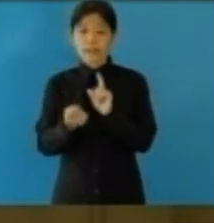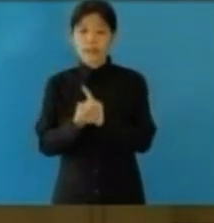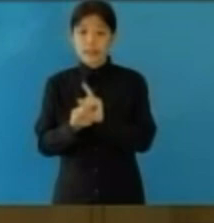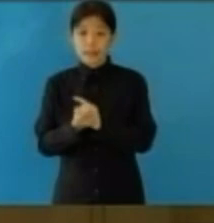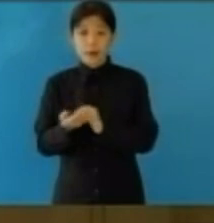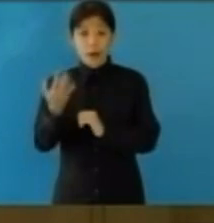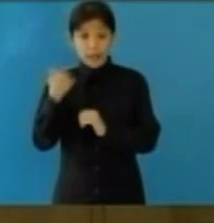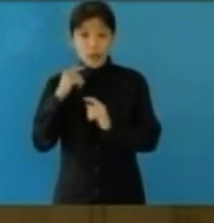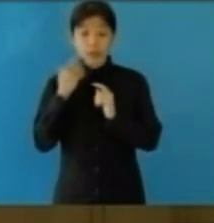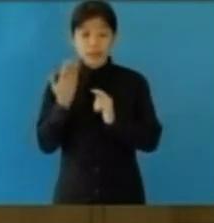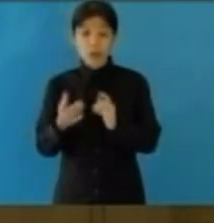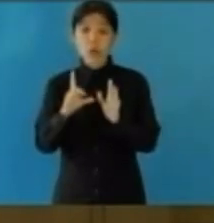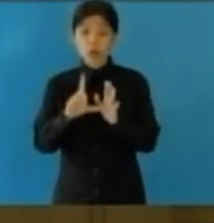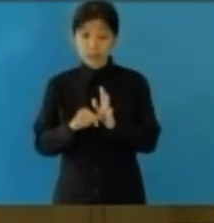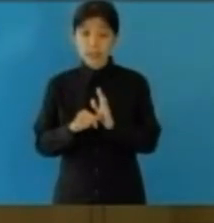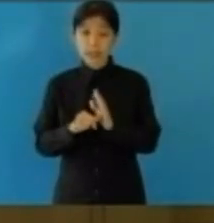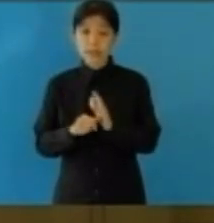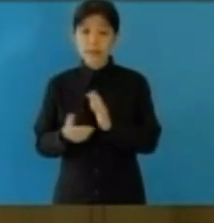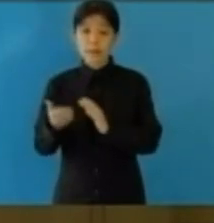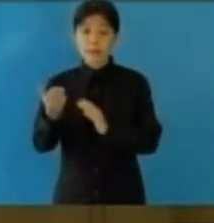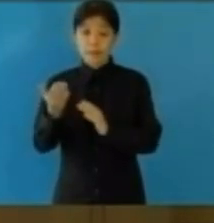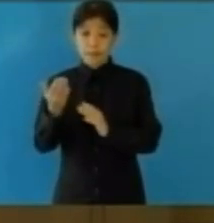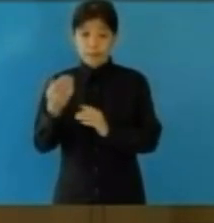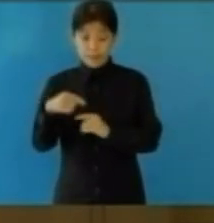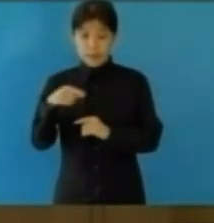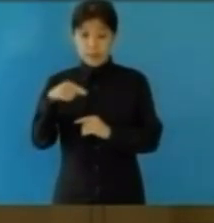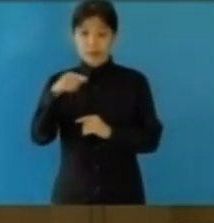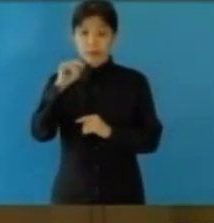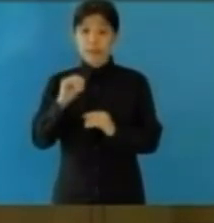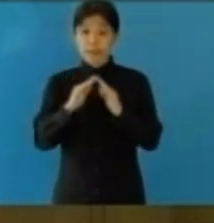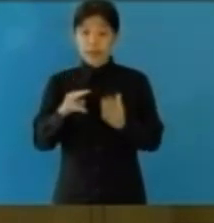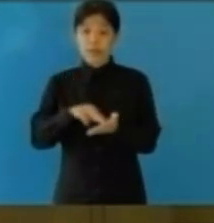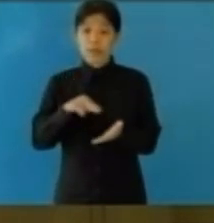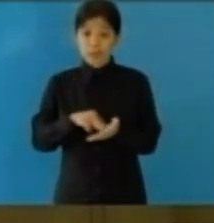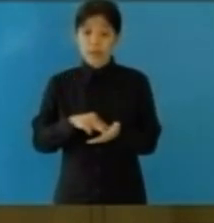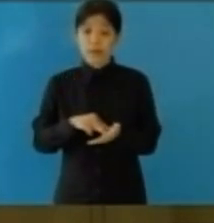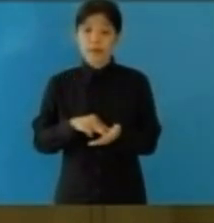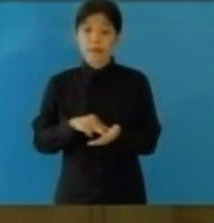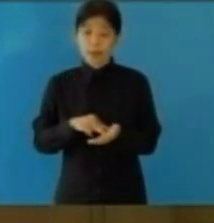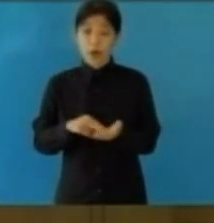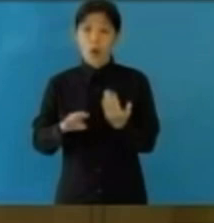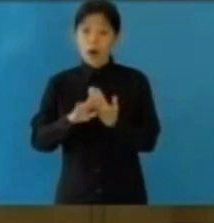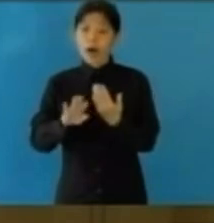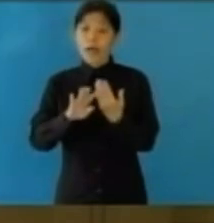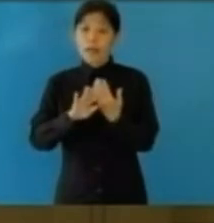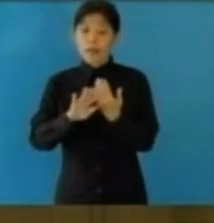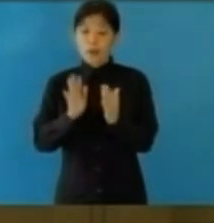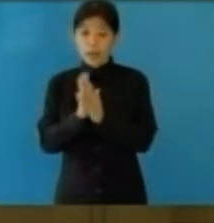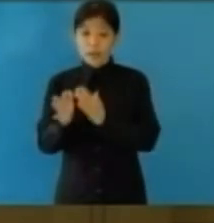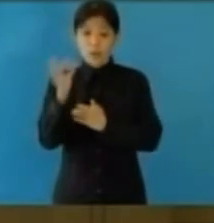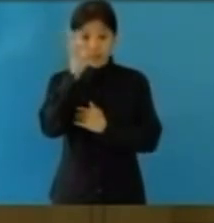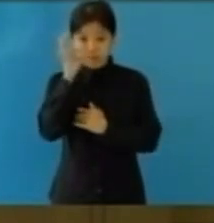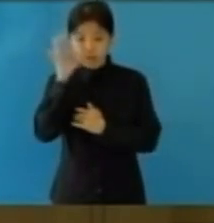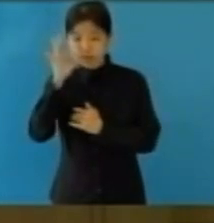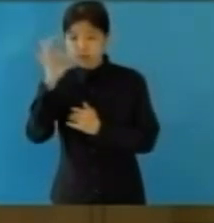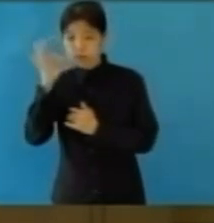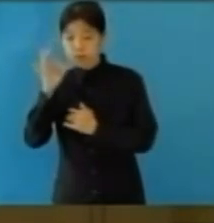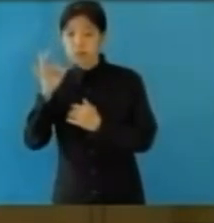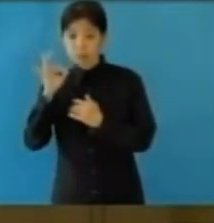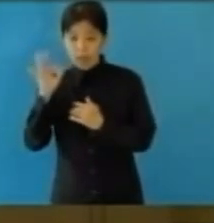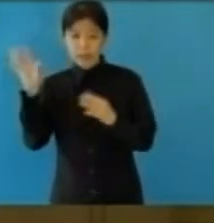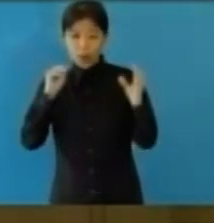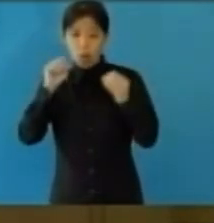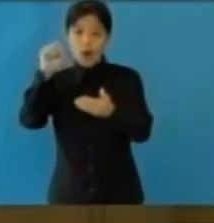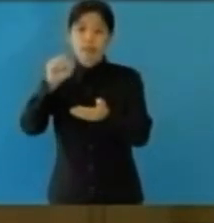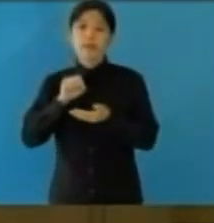に、当時の教育長、県教委としても県外の不登校特例校の視察を行うなど情報収集を行っています。近年特に小中学